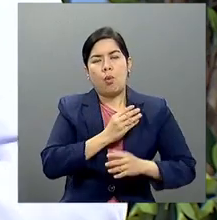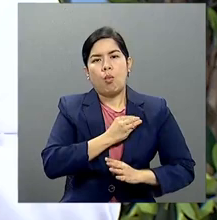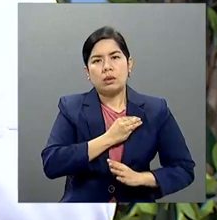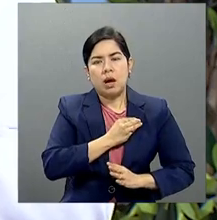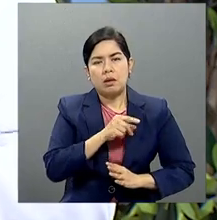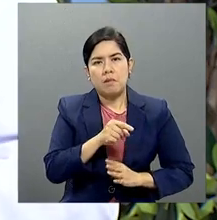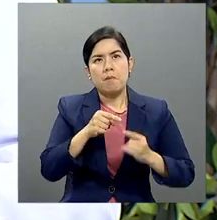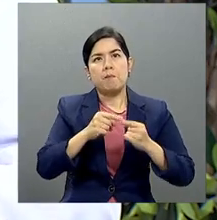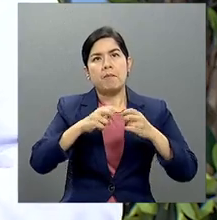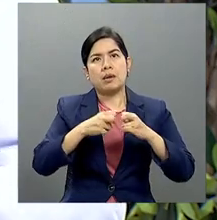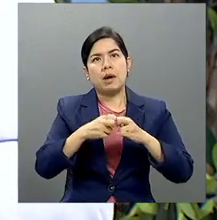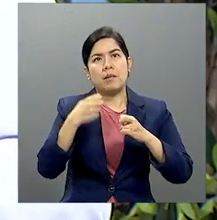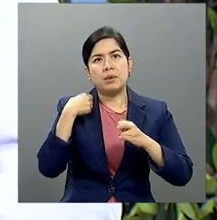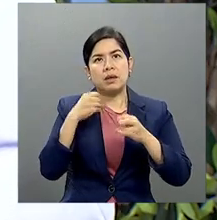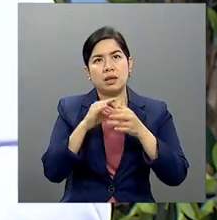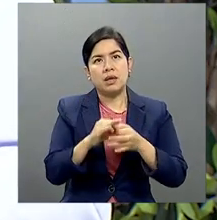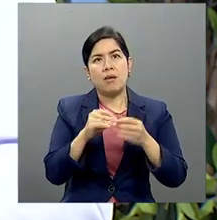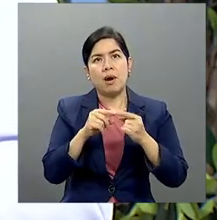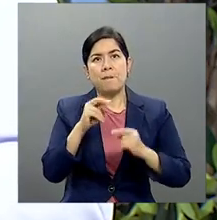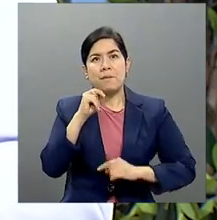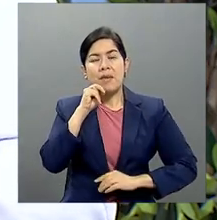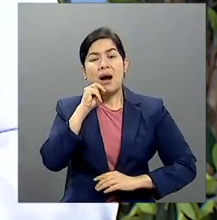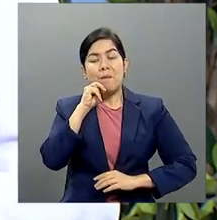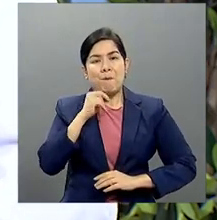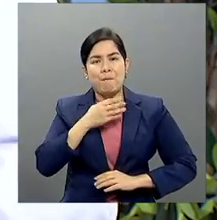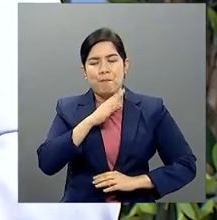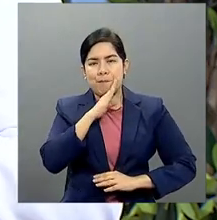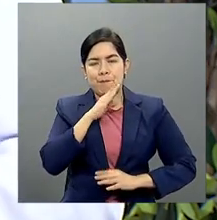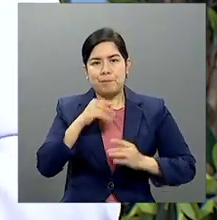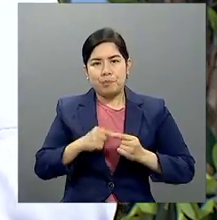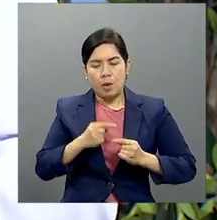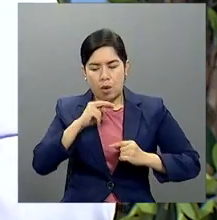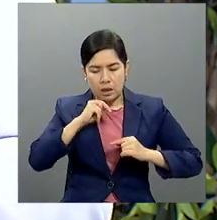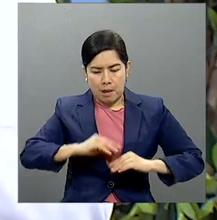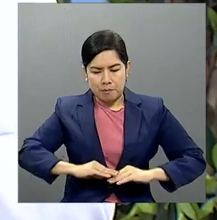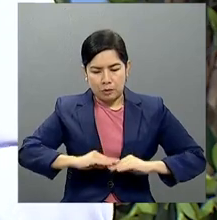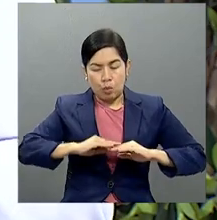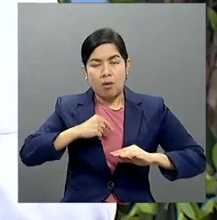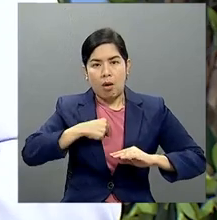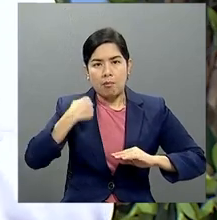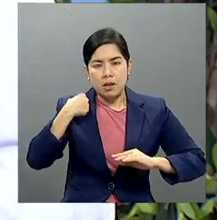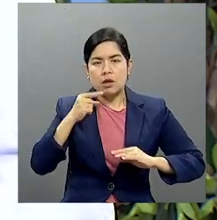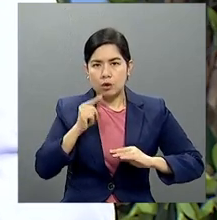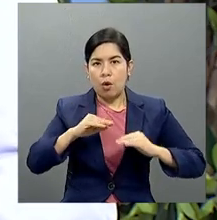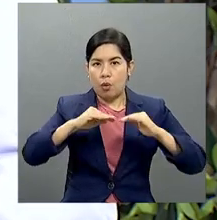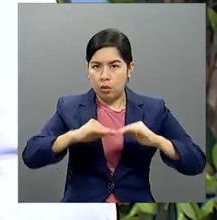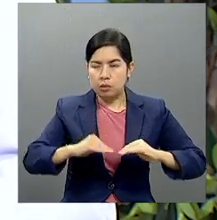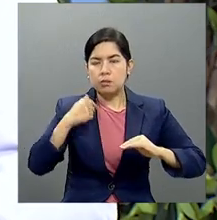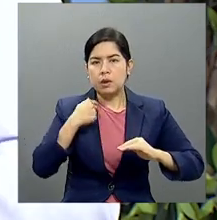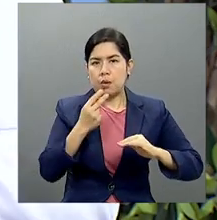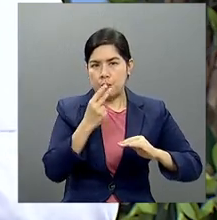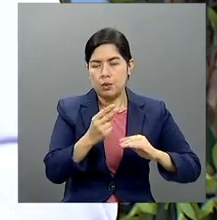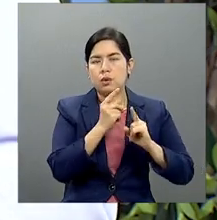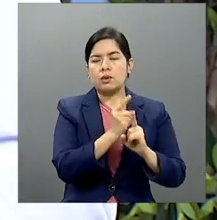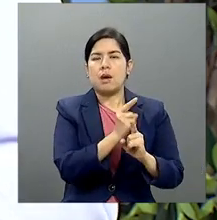าที่เกิดเรื่องของน้ำเกินในร่างกายได้บ่อยกว่าเนี่ยก็อาจต้องรับประทานน้ำให้เหมาะสมตามที่แพทย์แนะนำนะ